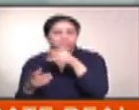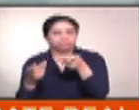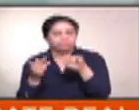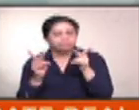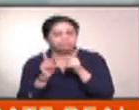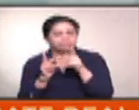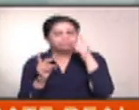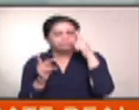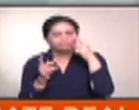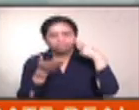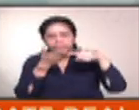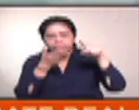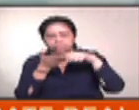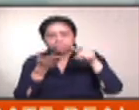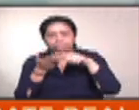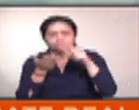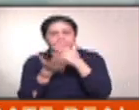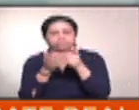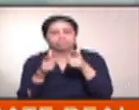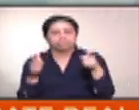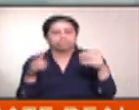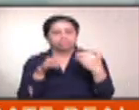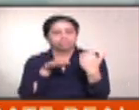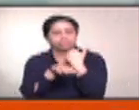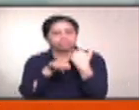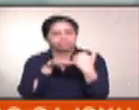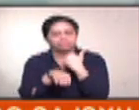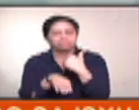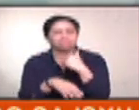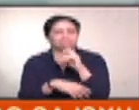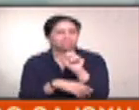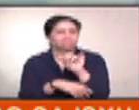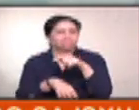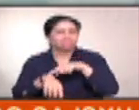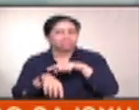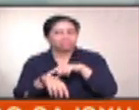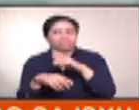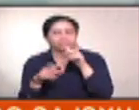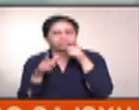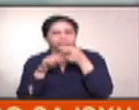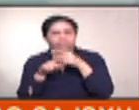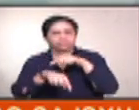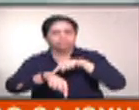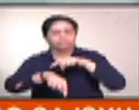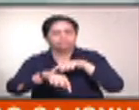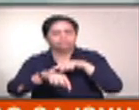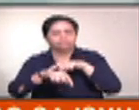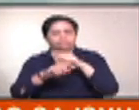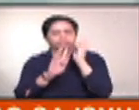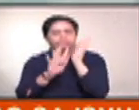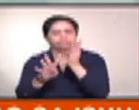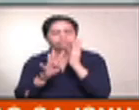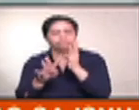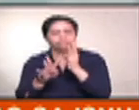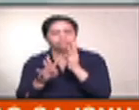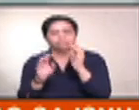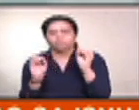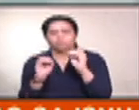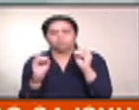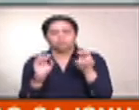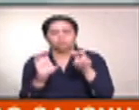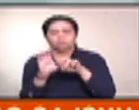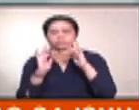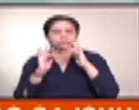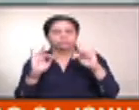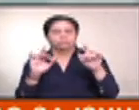para ho sa inspection sa ilang mga major thoroughfares. So for sure, noong mga panahon na yan, base ho sa oras ng pag-upload, ay wala hong